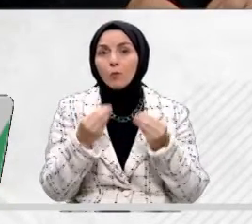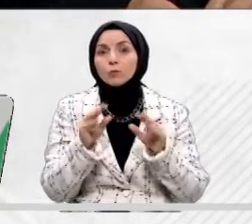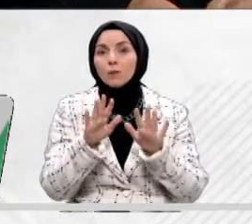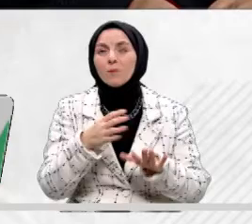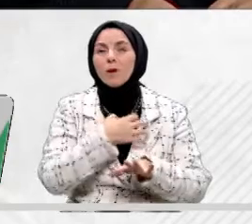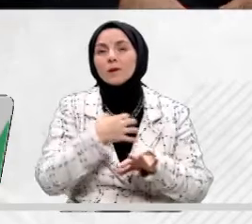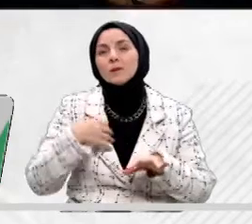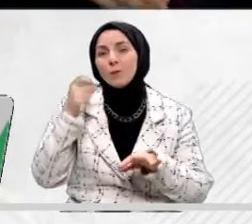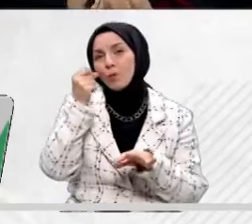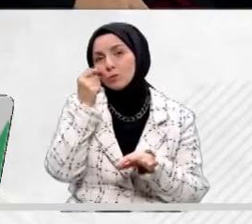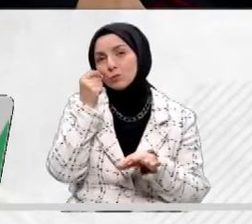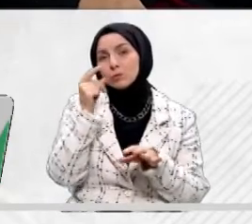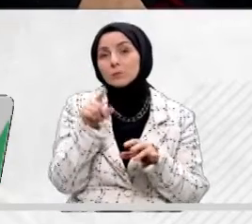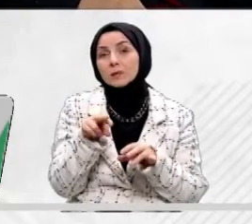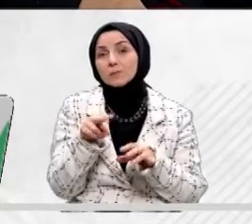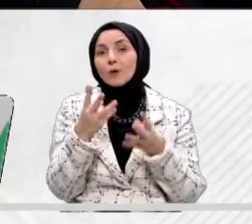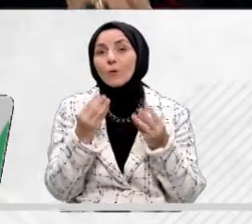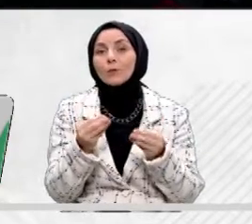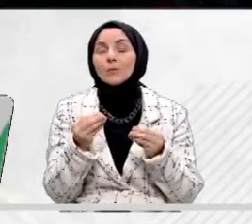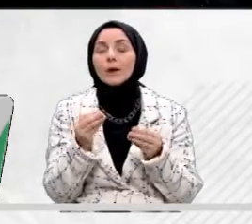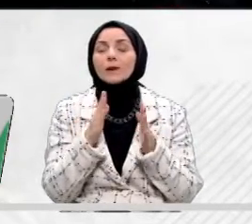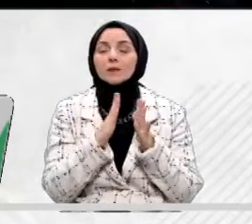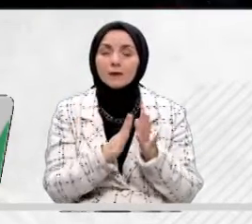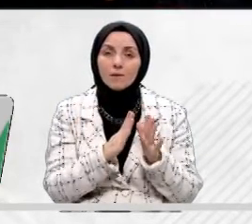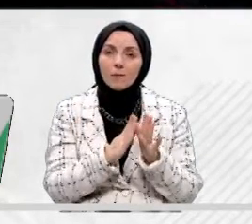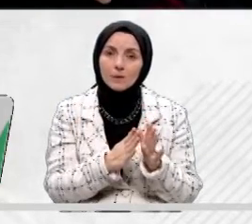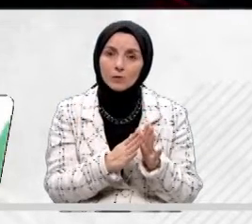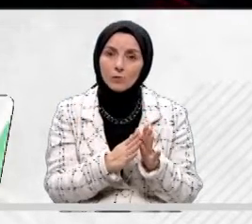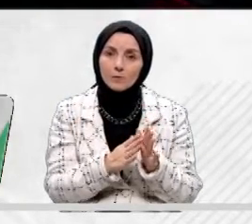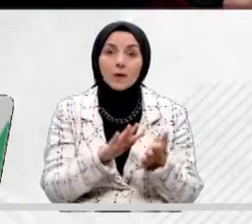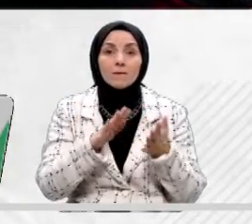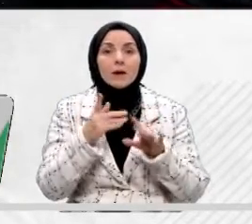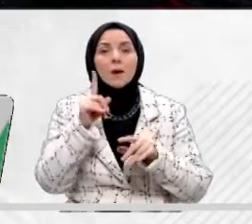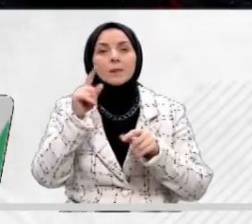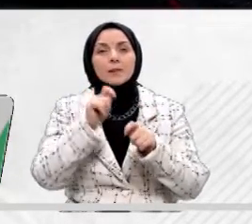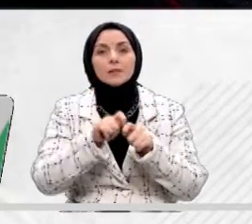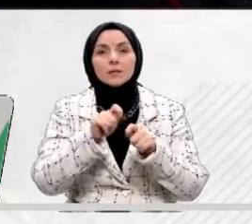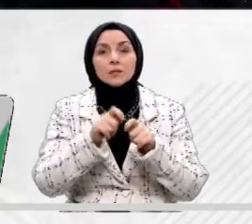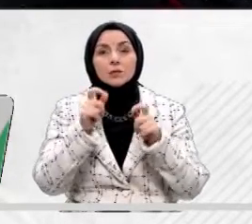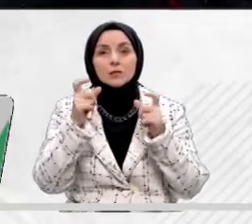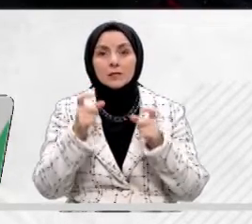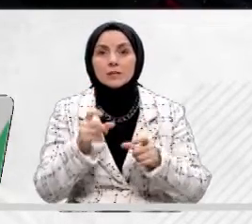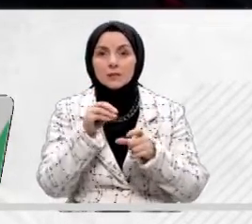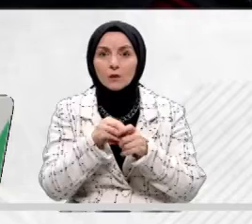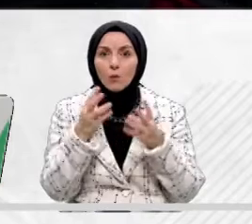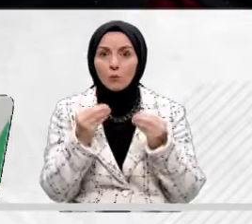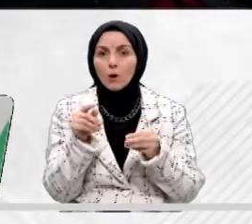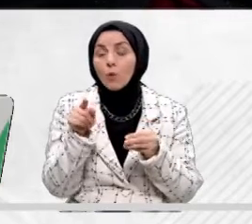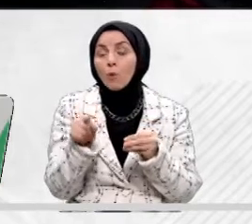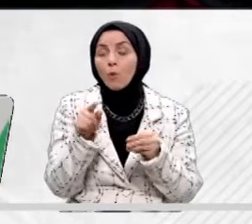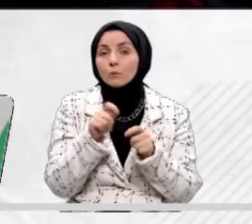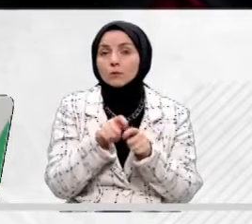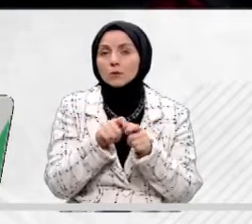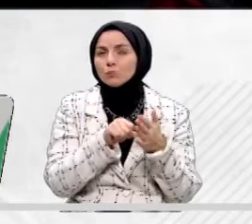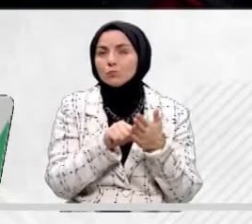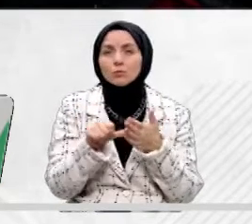da evlendim Ama ben bu eve ait değilim buradan başlıyor ya da bir kurumdasınız o işin bütün prosedürünü yerine getiremiyorsunuz